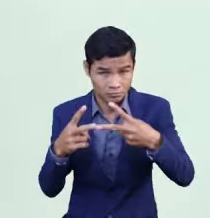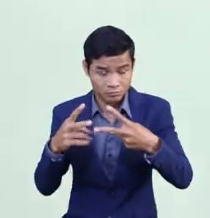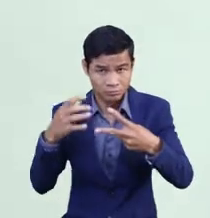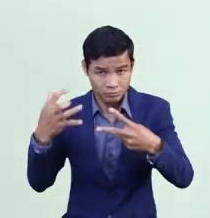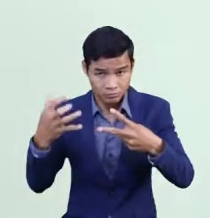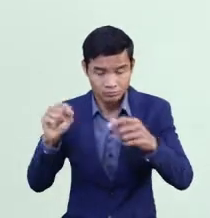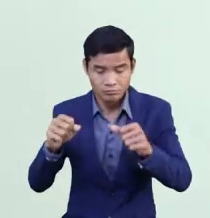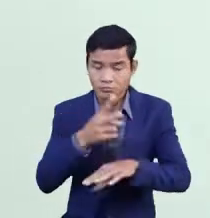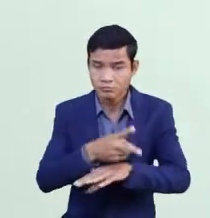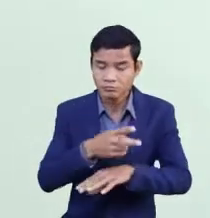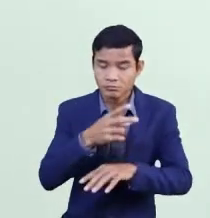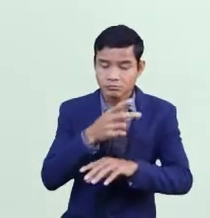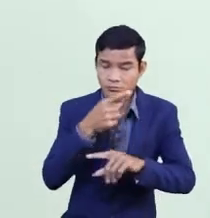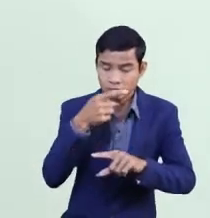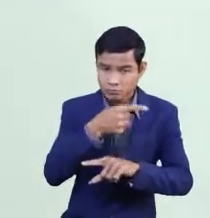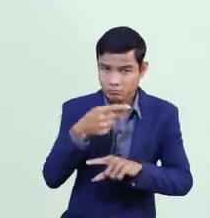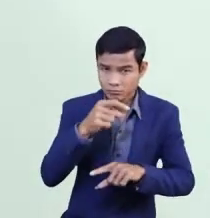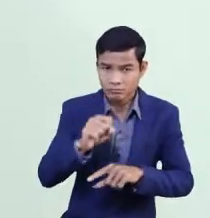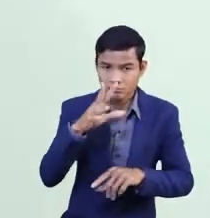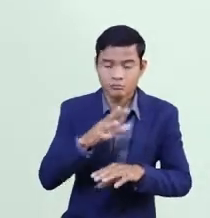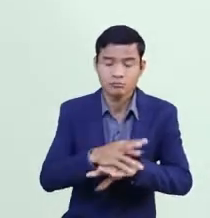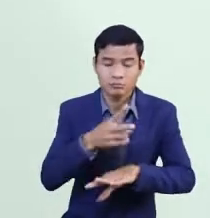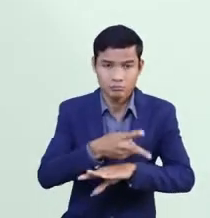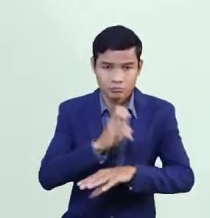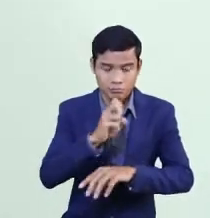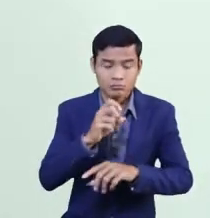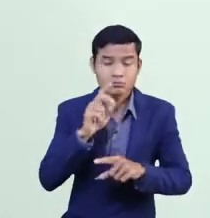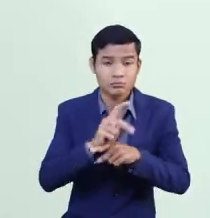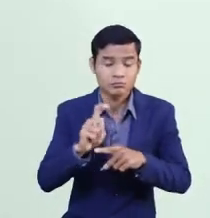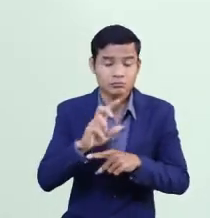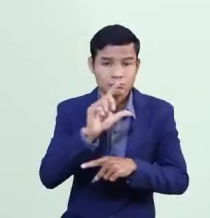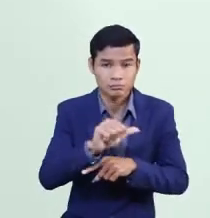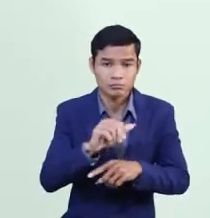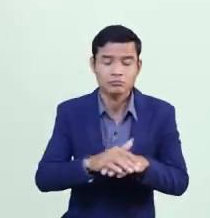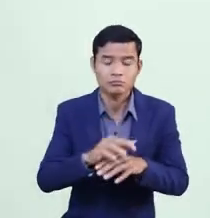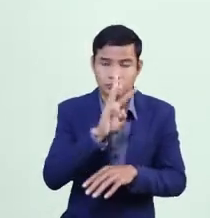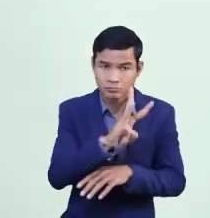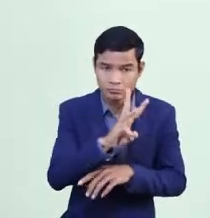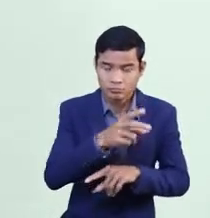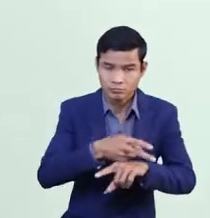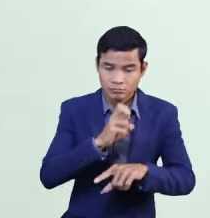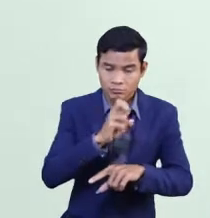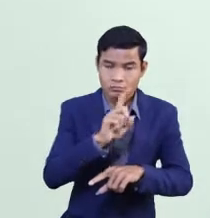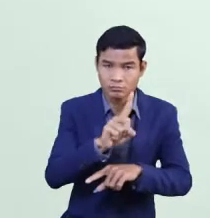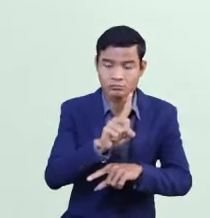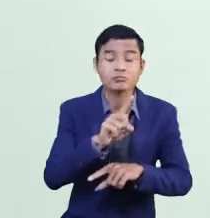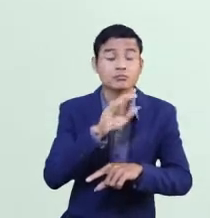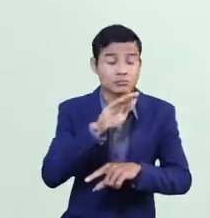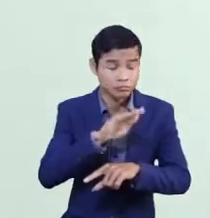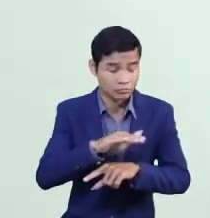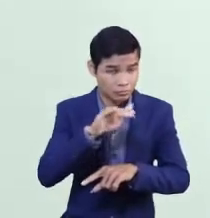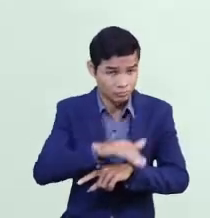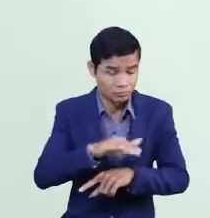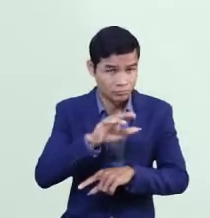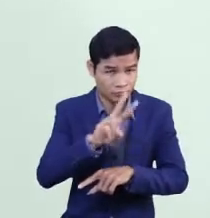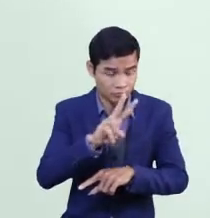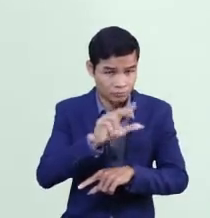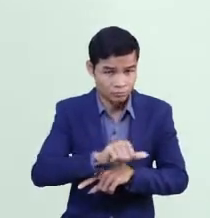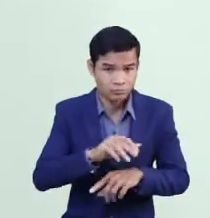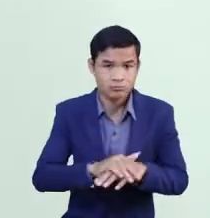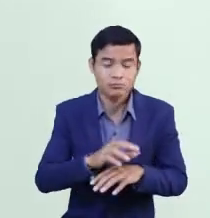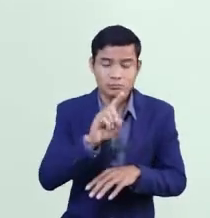ណាអញ្ចឹងយើងត្រូវខ្ចីមួយពីខ្ទង់100អញ្ចឹង3ឲ្យគេខ្ចីអស់មួយនៅសល់200ចាអញ្ចឹងយើងបា